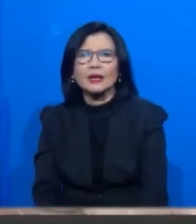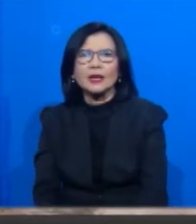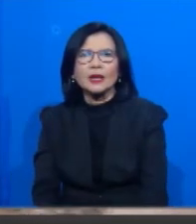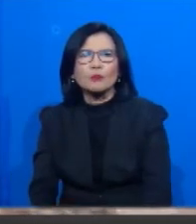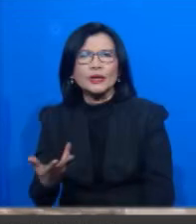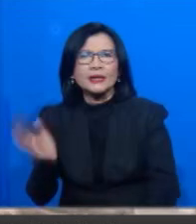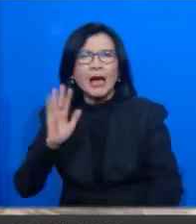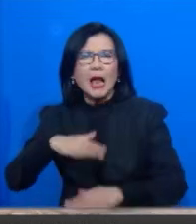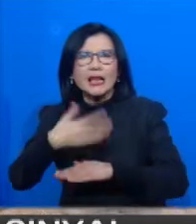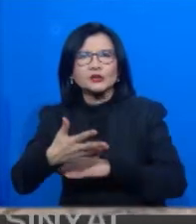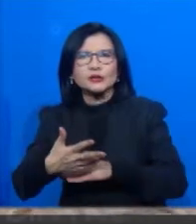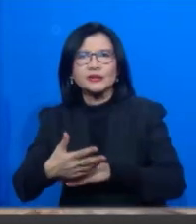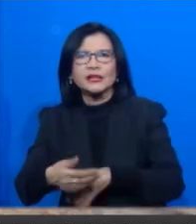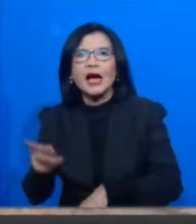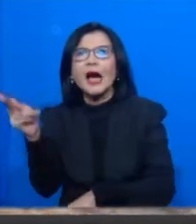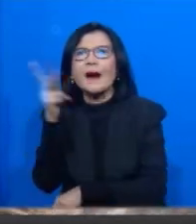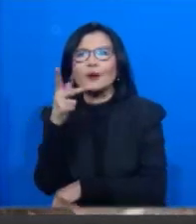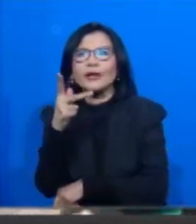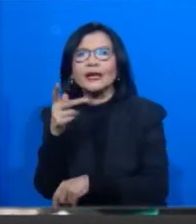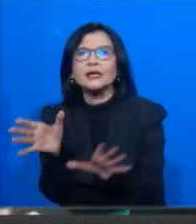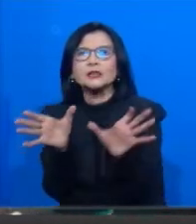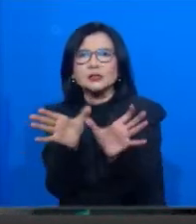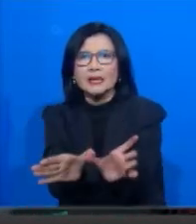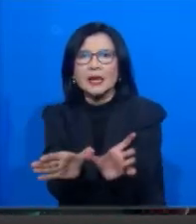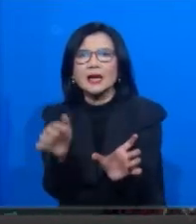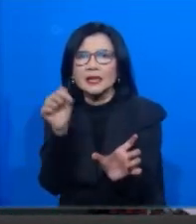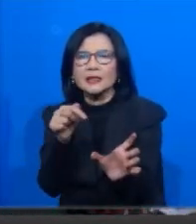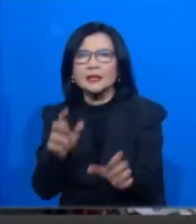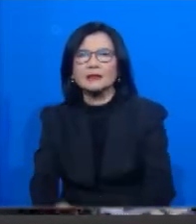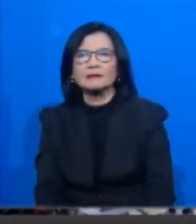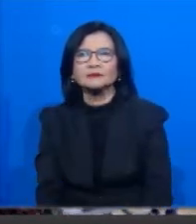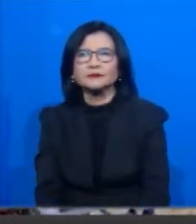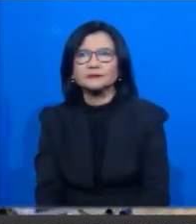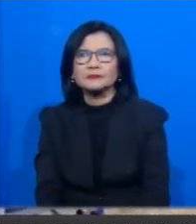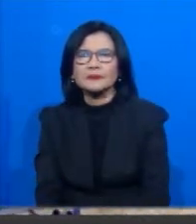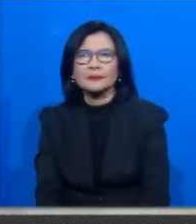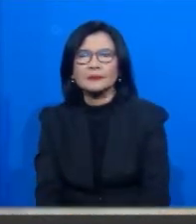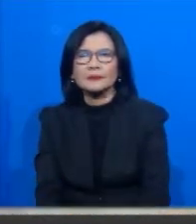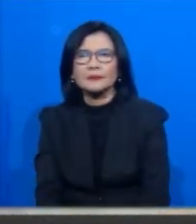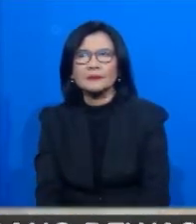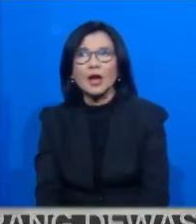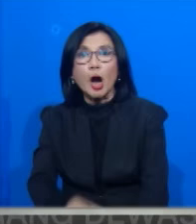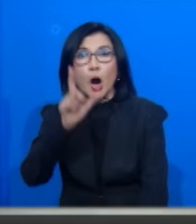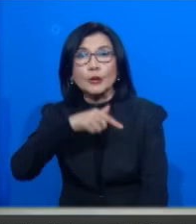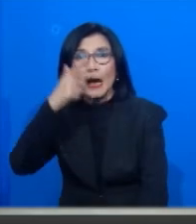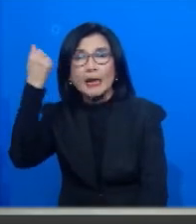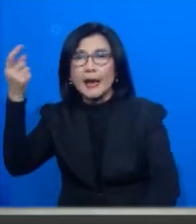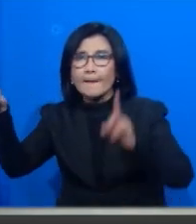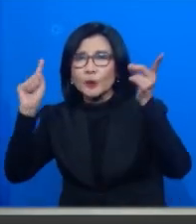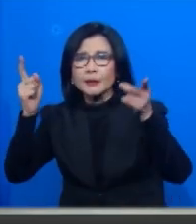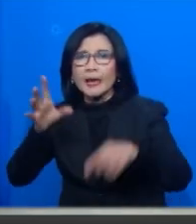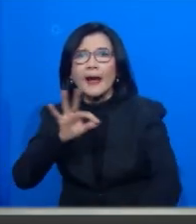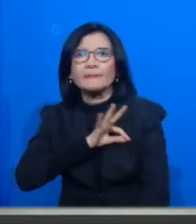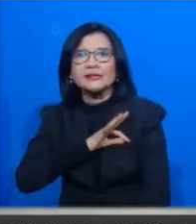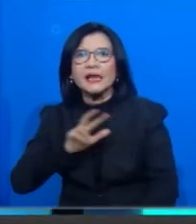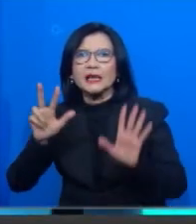cepat adalah proyek Ibu Kota Nusantara. Hal ini diungkap pengamat politik Adi Prayitno yang memperkirakan Presiden ke-8